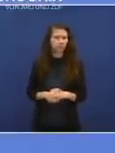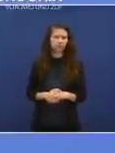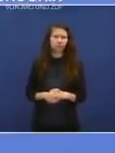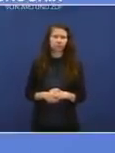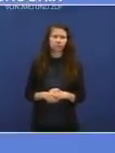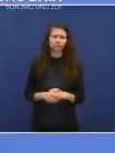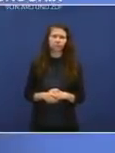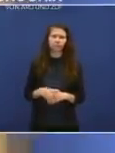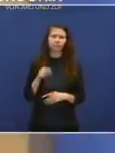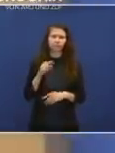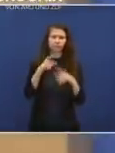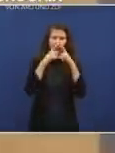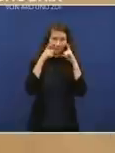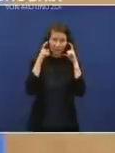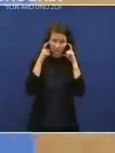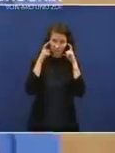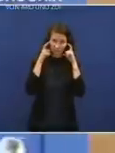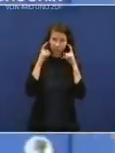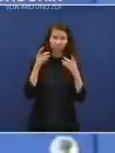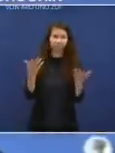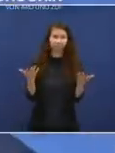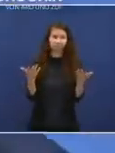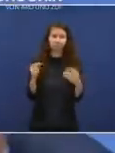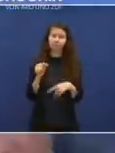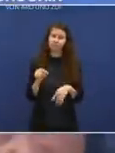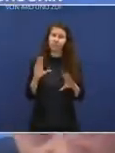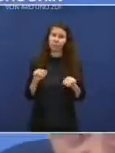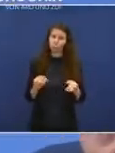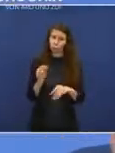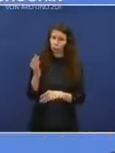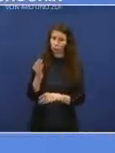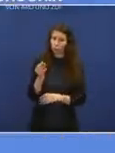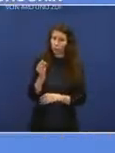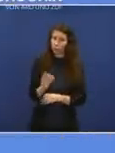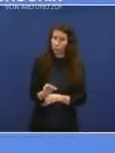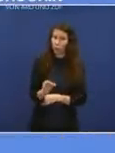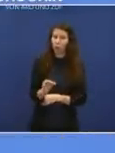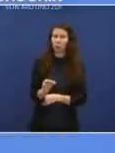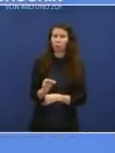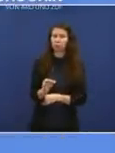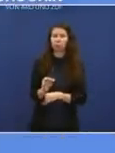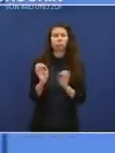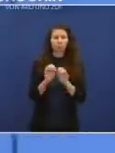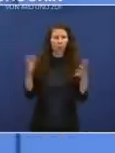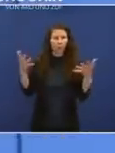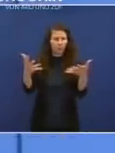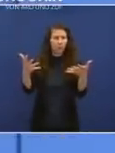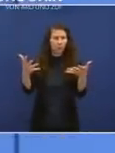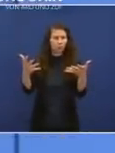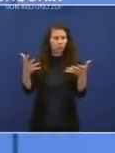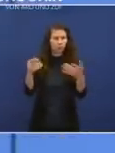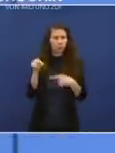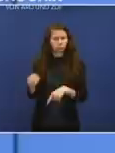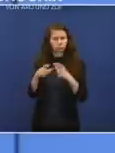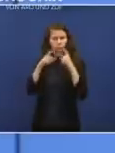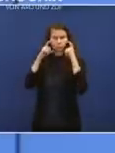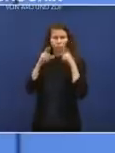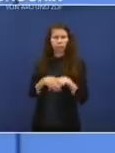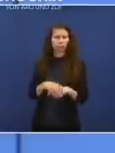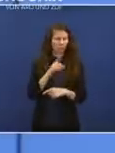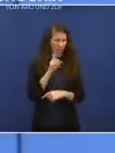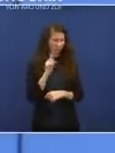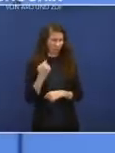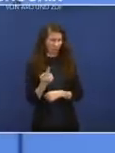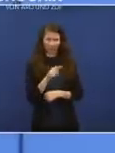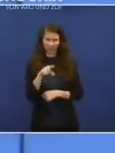Diese Masken sind zu gebrauchen im Einsatz in einer Pandemie. Obwohl sie nicht